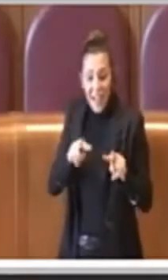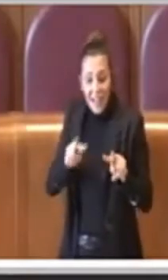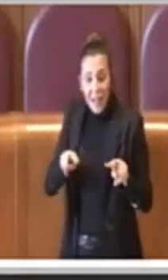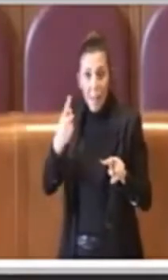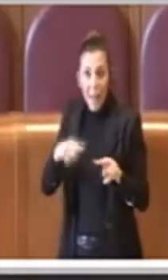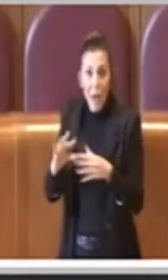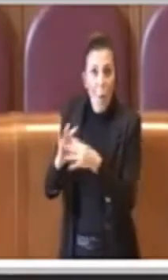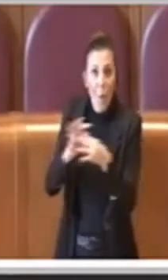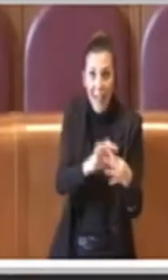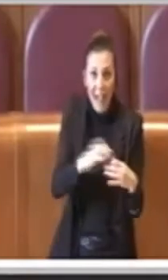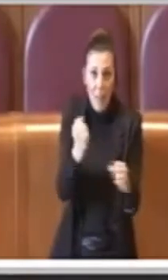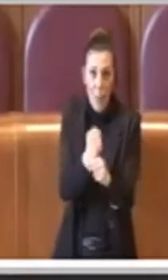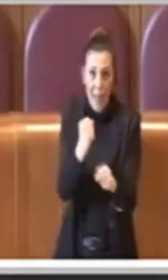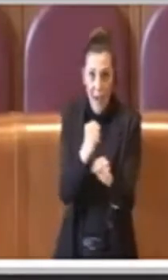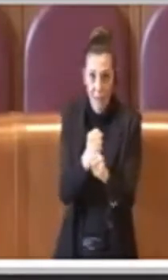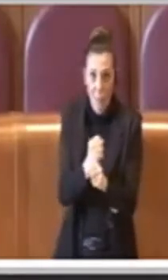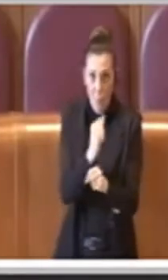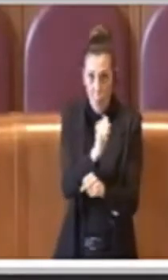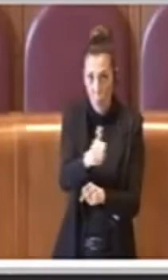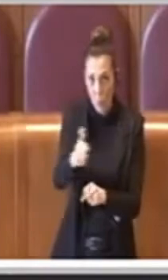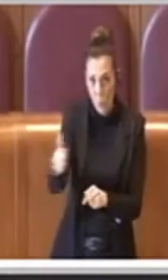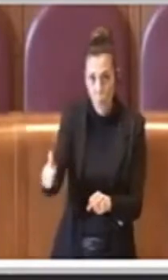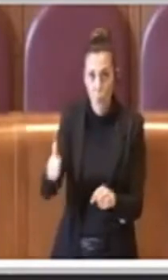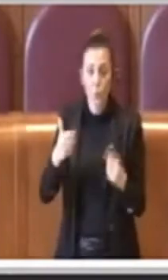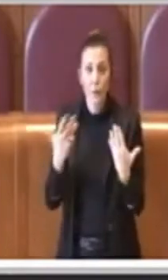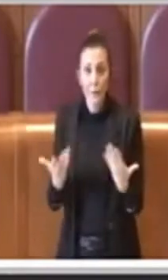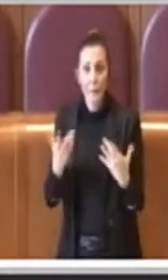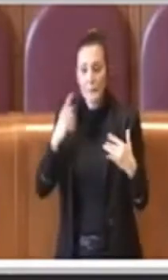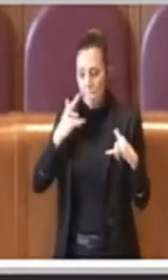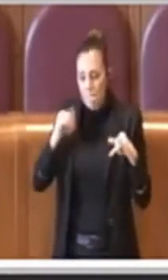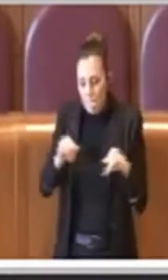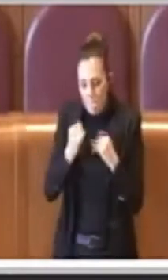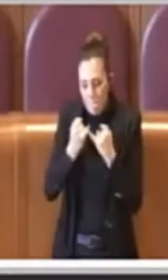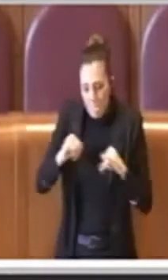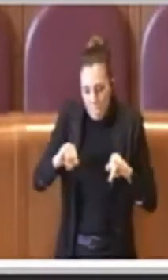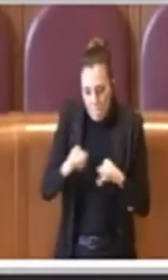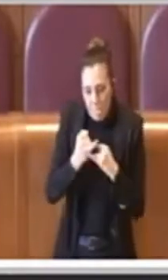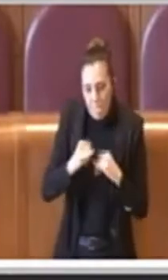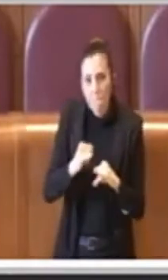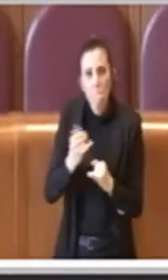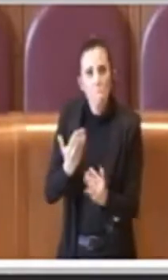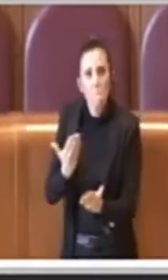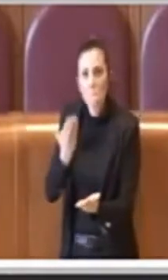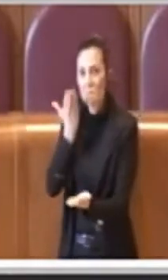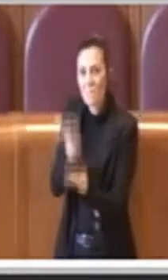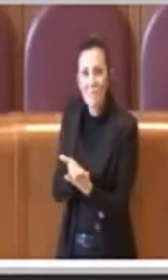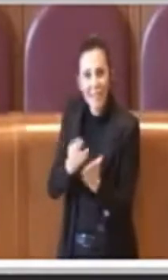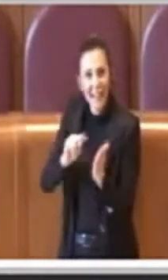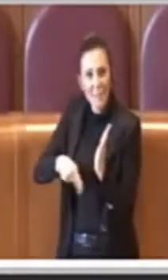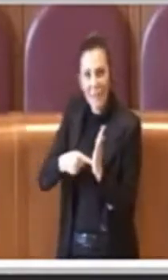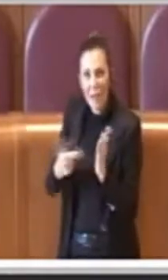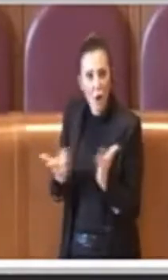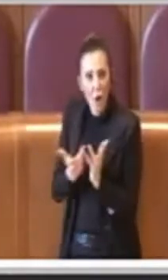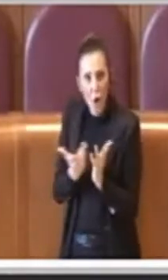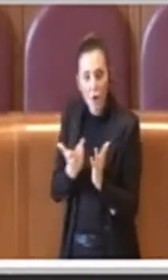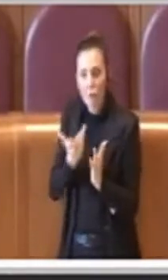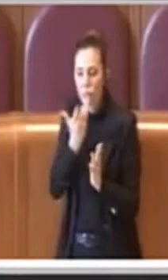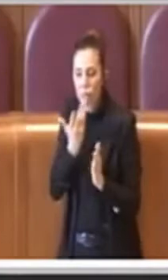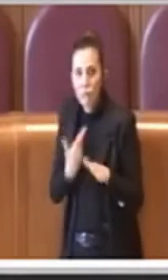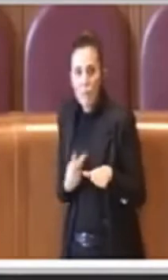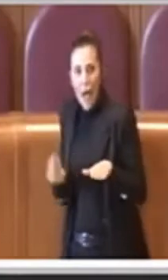e quant'altro. Quindi nel dettaglio quello che si propone con questo emendamento è di